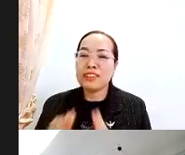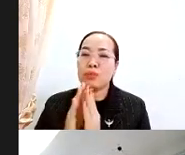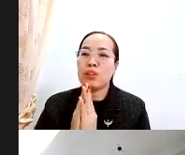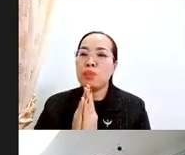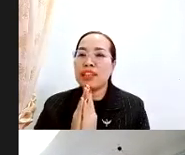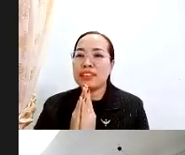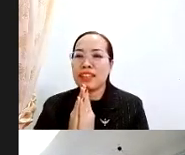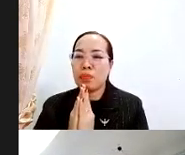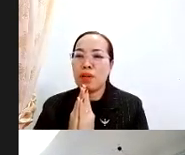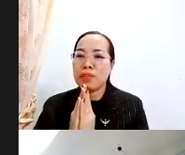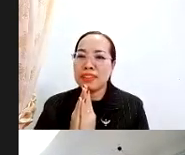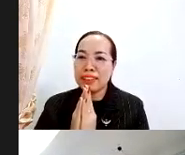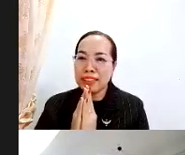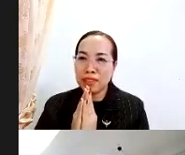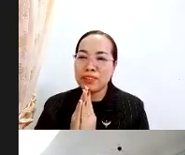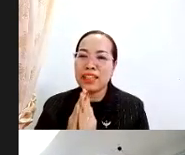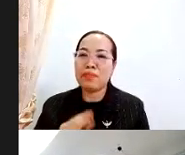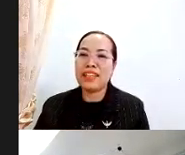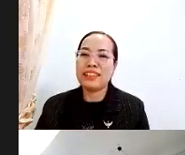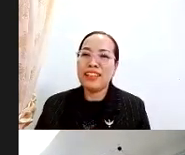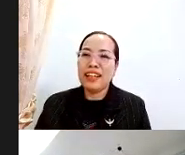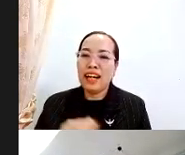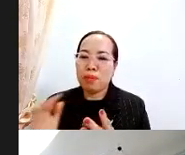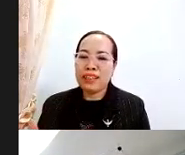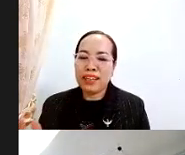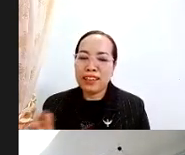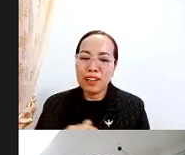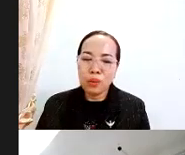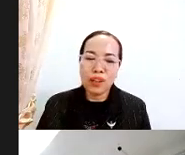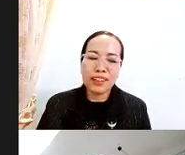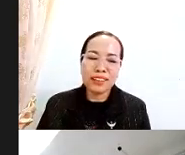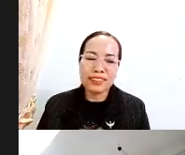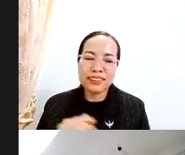cứ niệm nhâm xong mà chỉ sai phong mà sân này niệm nhâm chạy lại ở quay đại luôn luôn